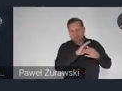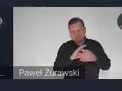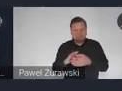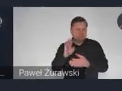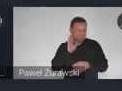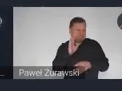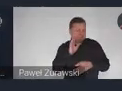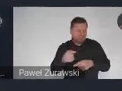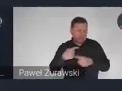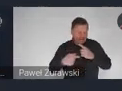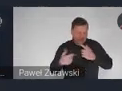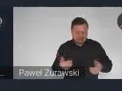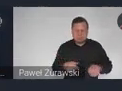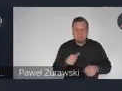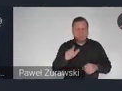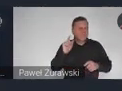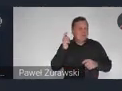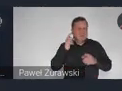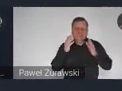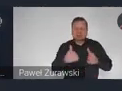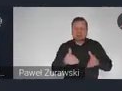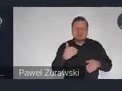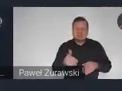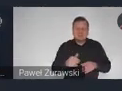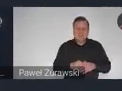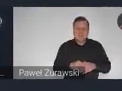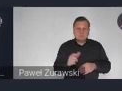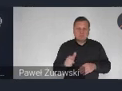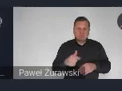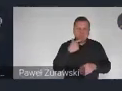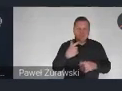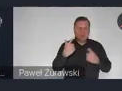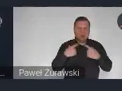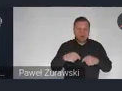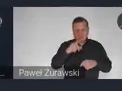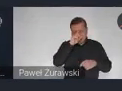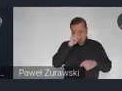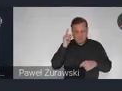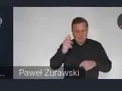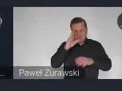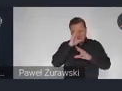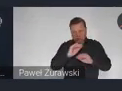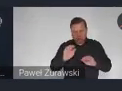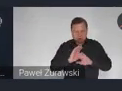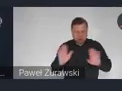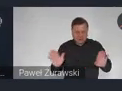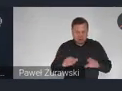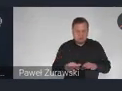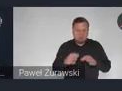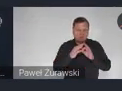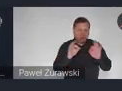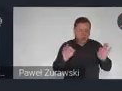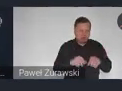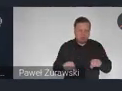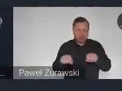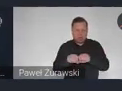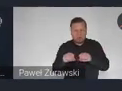zwracają szczególną uwagę na poszanowanie godności osoby ludzkiej Wolności demokracji